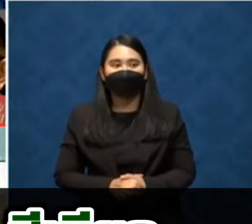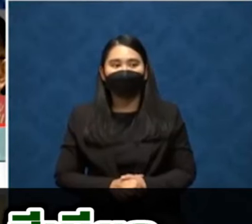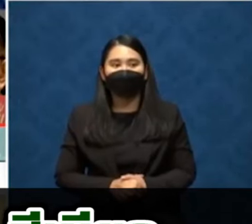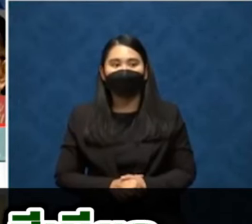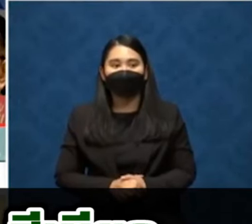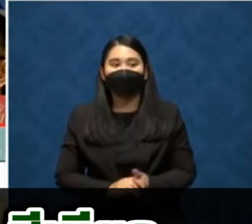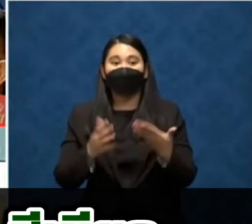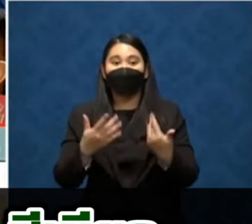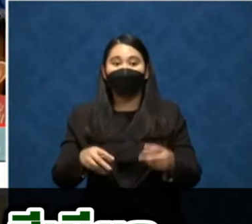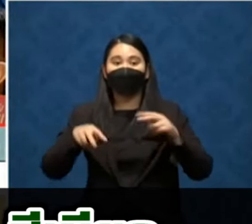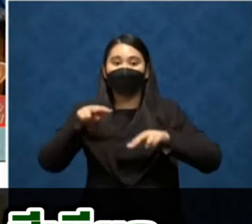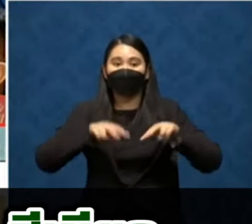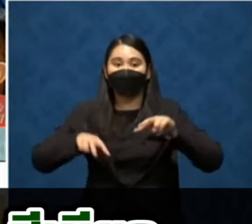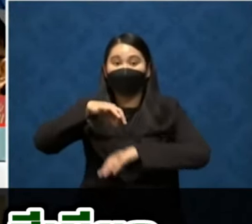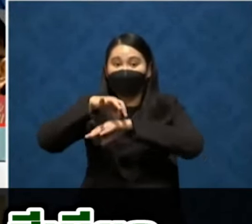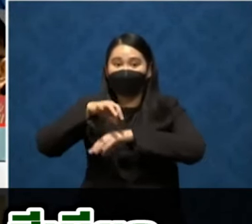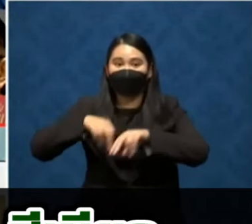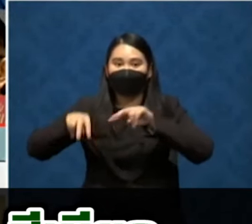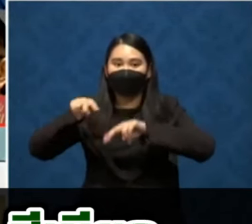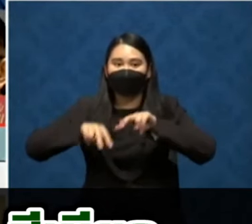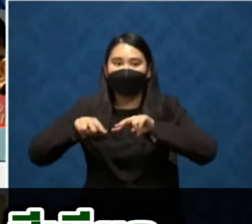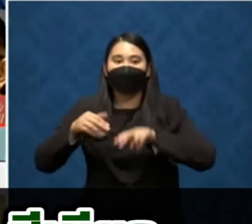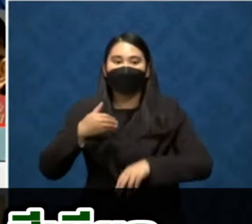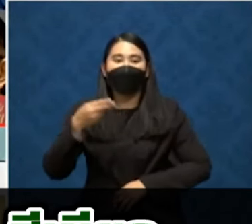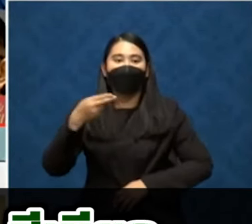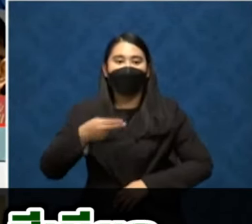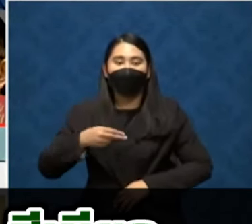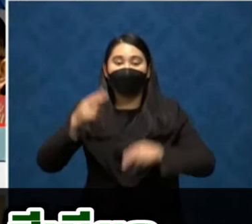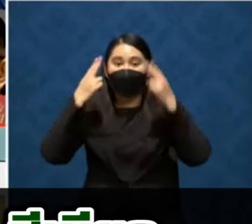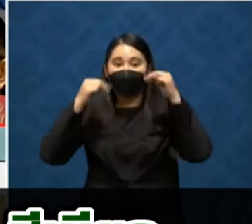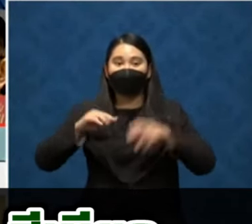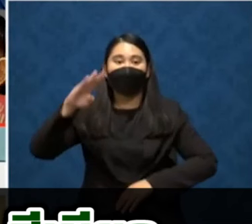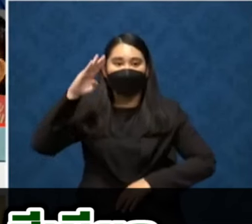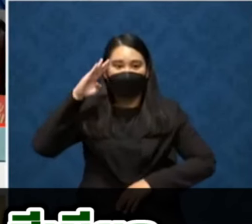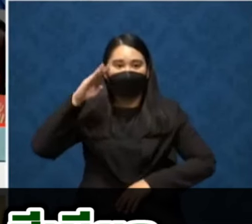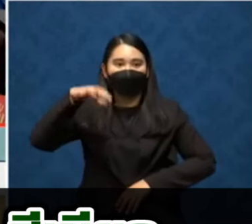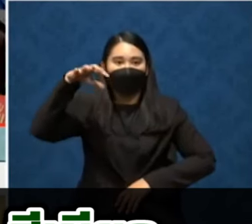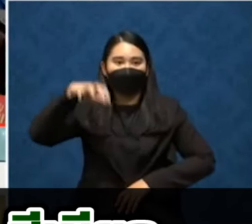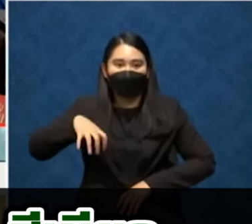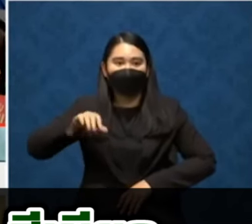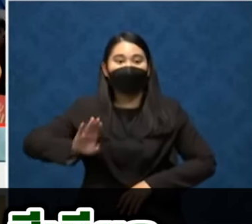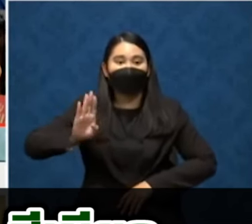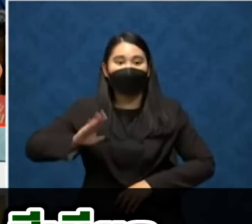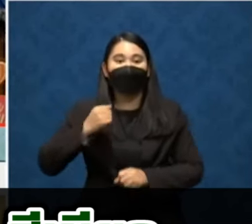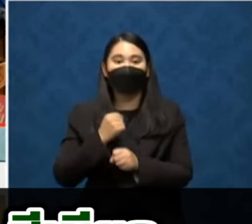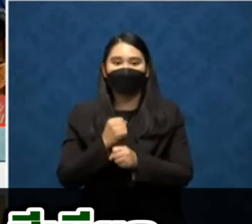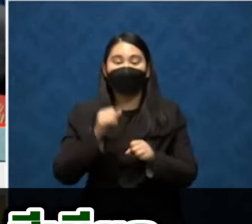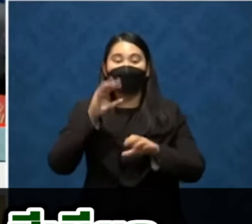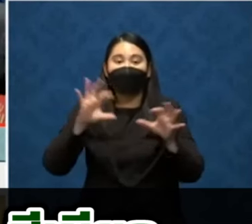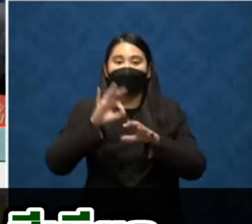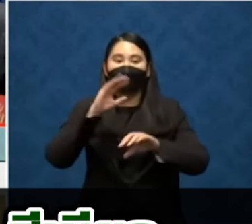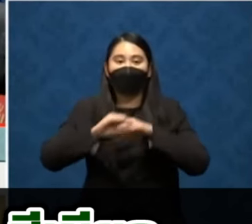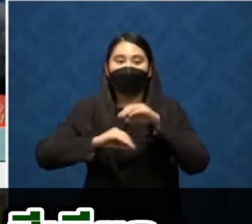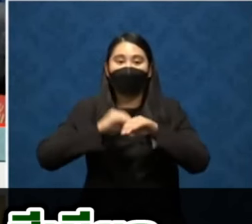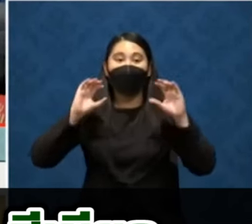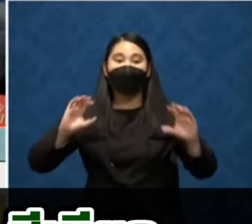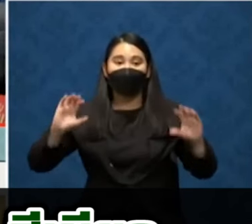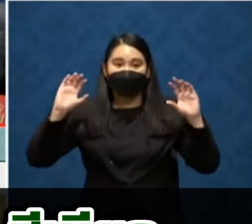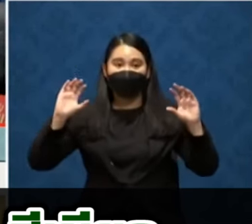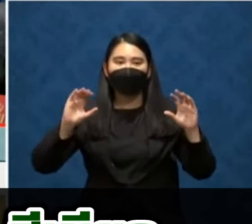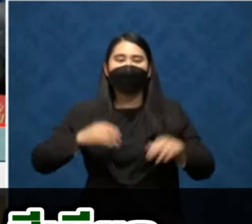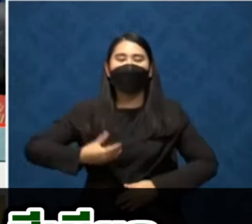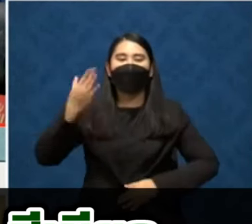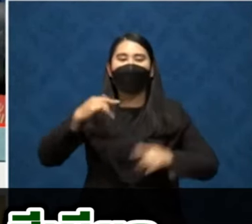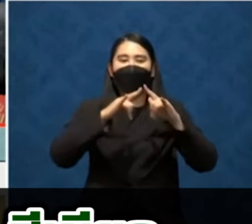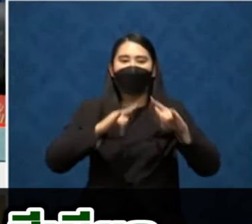ดิฉันได้ไปตรวจสอบตำแหน่งที่ตั้งที่หลานชายพลเอกประยุทธ์ใช้เป็นสำนักงานบริษัทในการทำมาหากินกับโครงการรัฐหลังจากย้ายออกจากค่ายทห